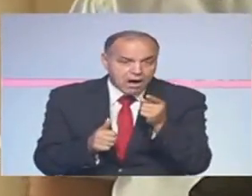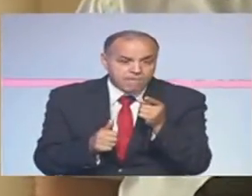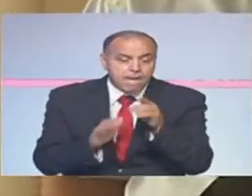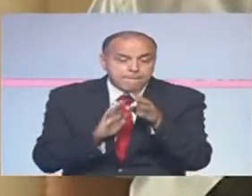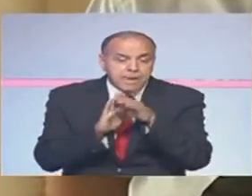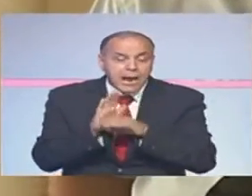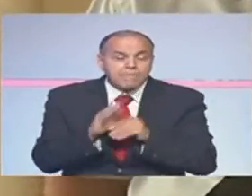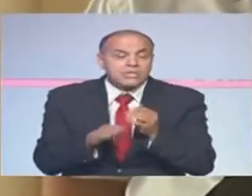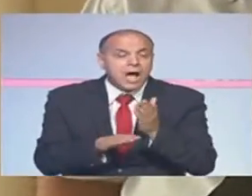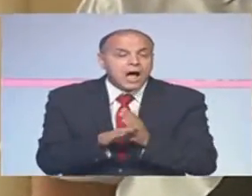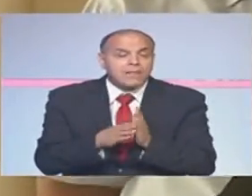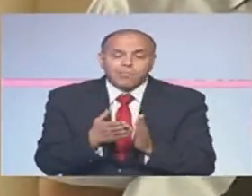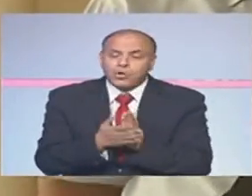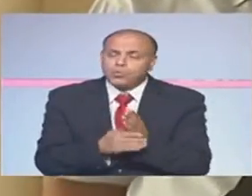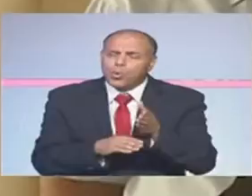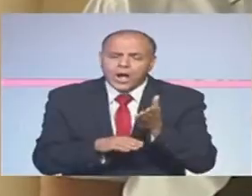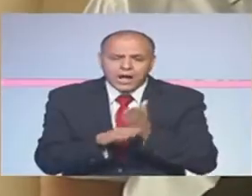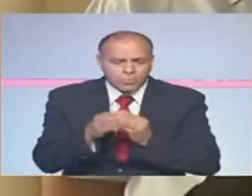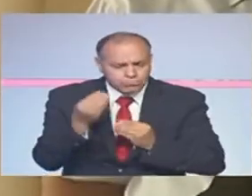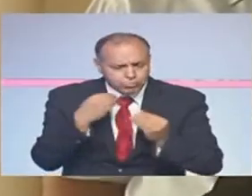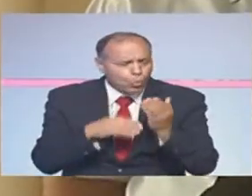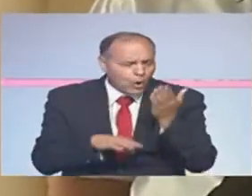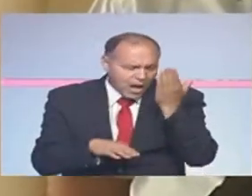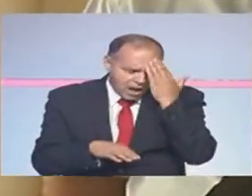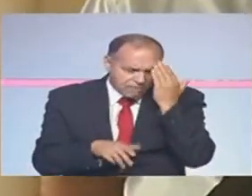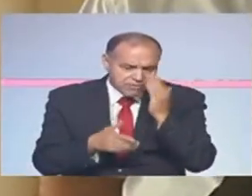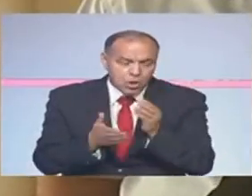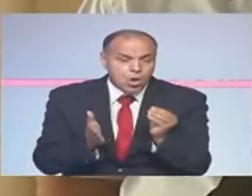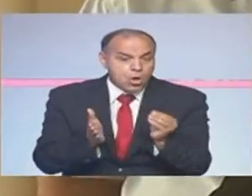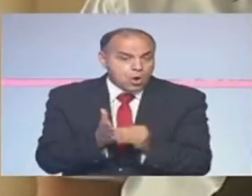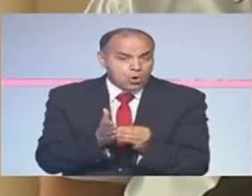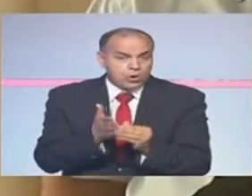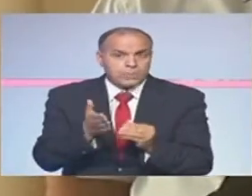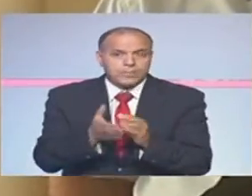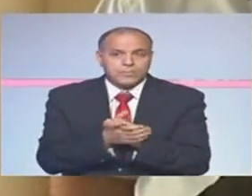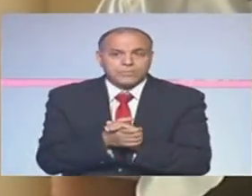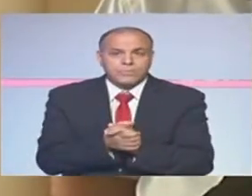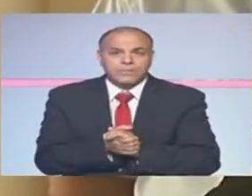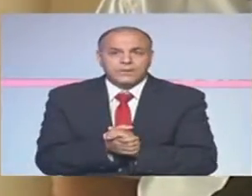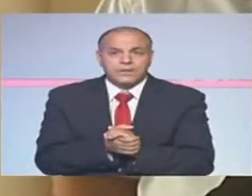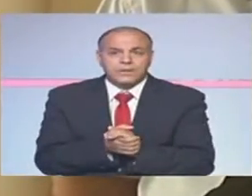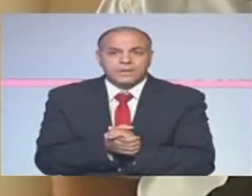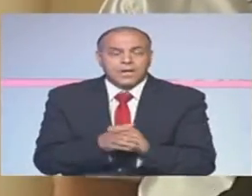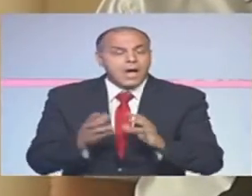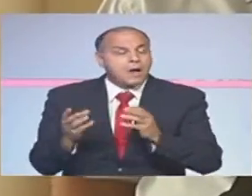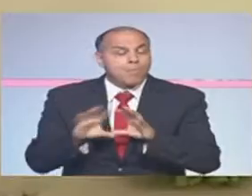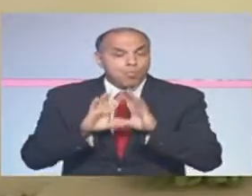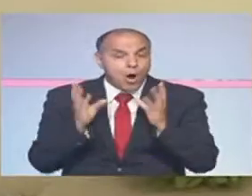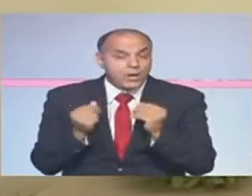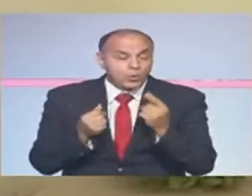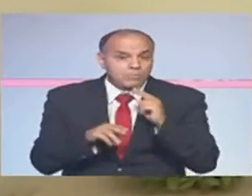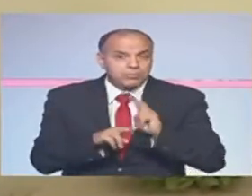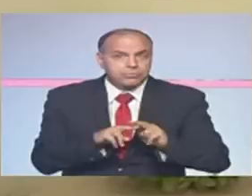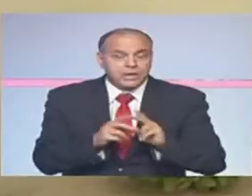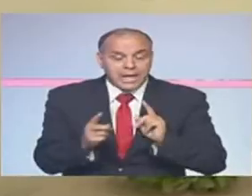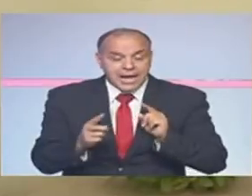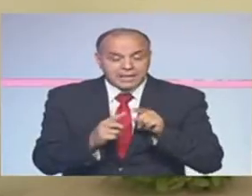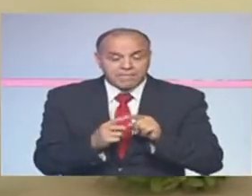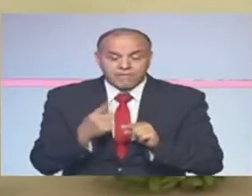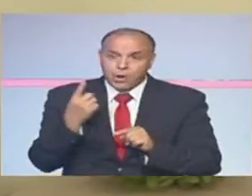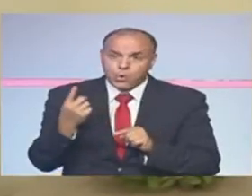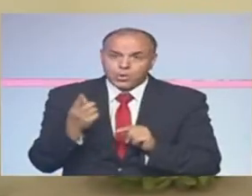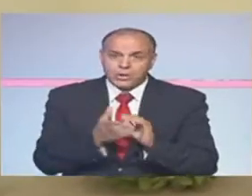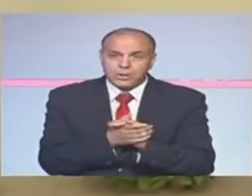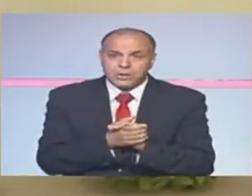لكل مشروعه ونعرف ان جزء وكذلك معناه المحيط الهدف الاول هو